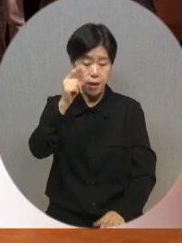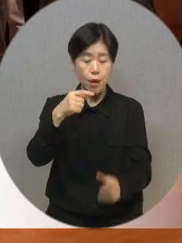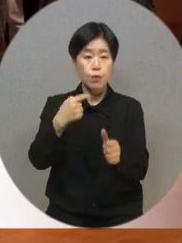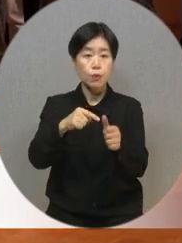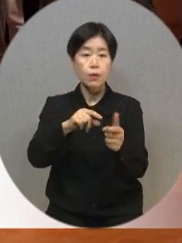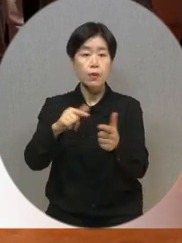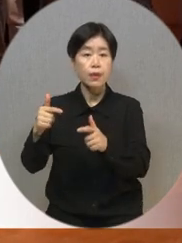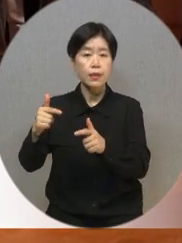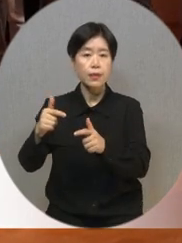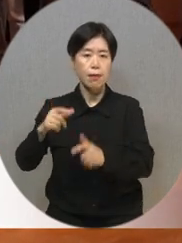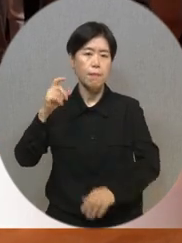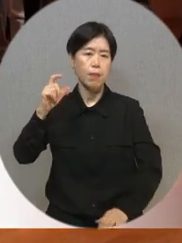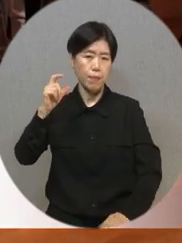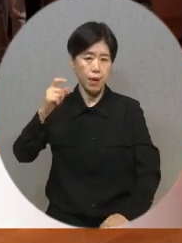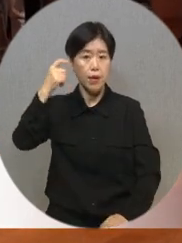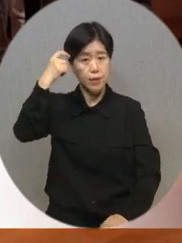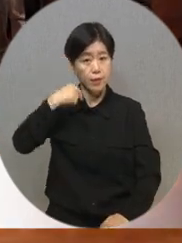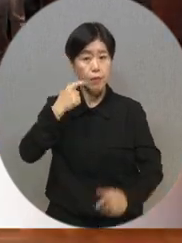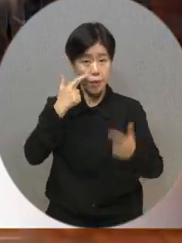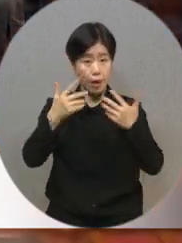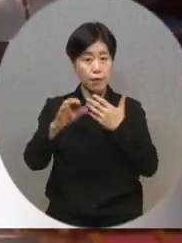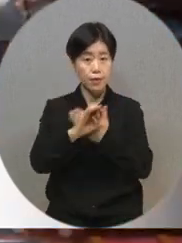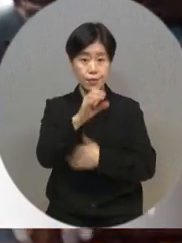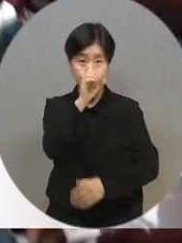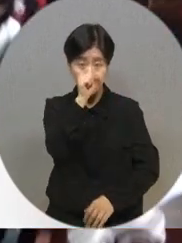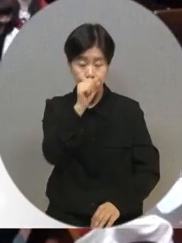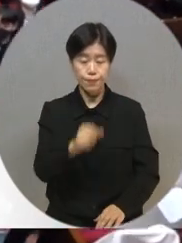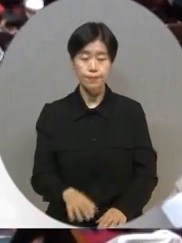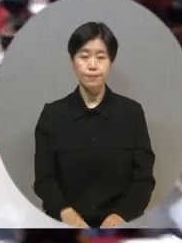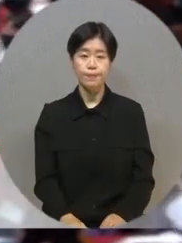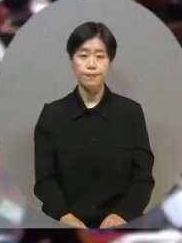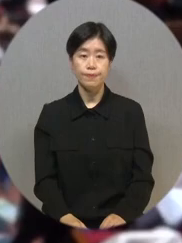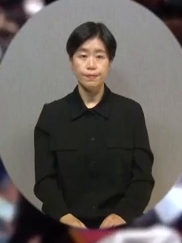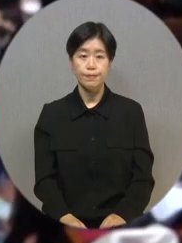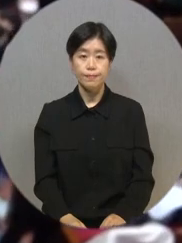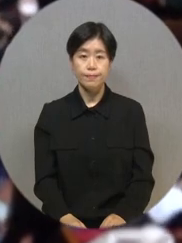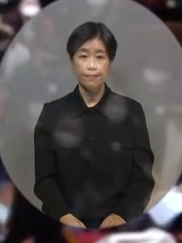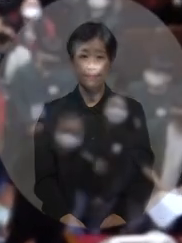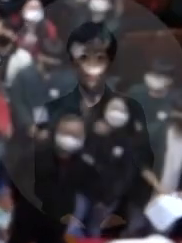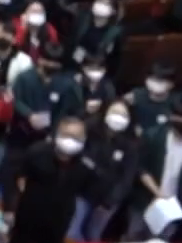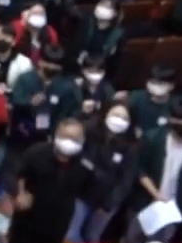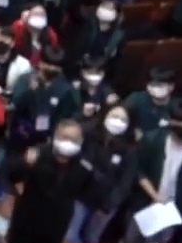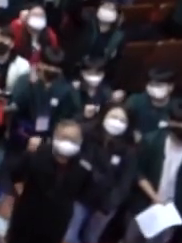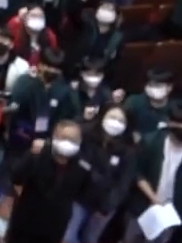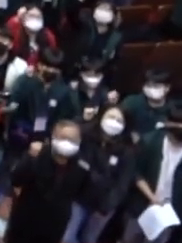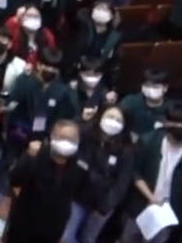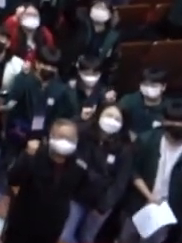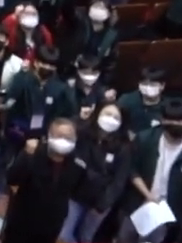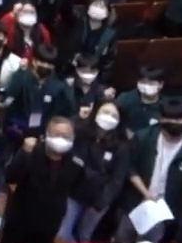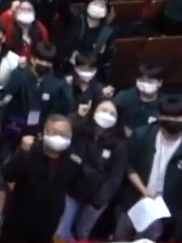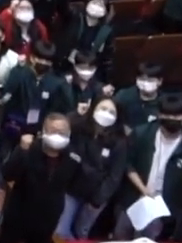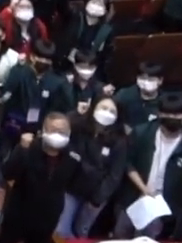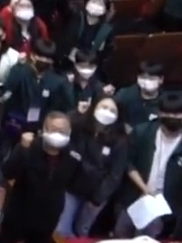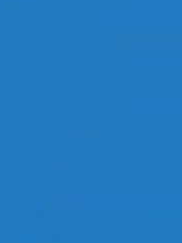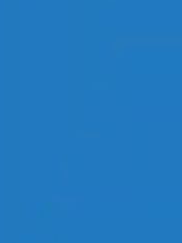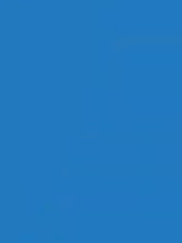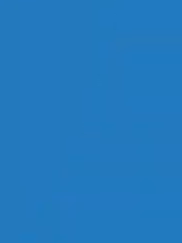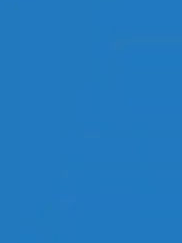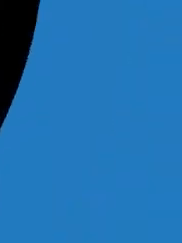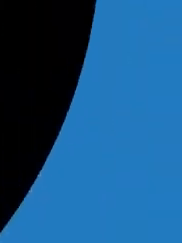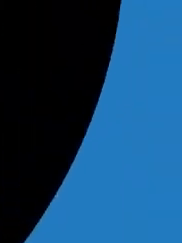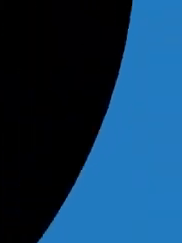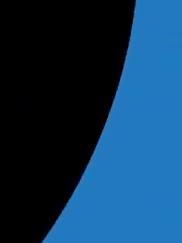성과 강화에 기반을 다지는 뜻깊은 시간을 누릴 수 있길 기대합니다. 복지TV 뉴스 김민재입니다.